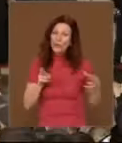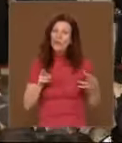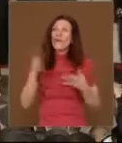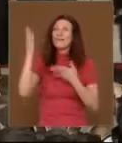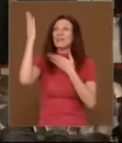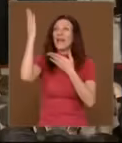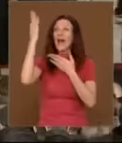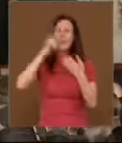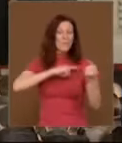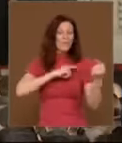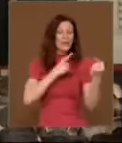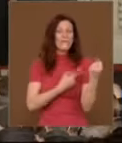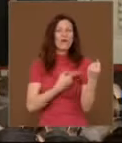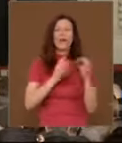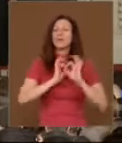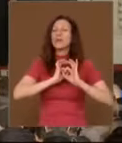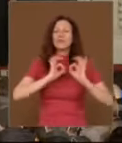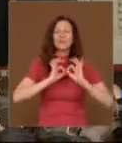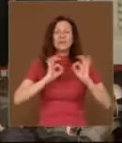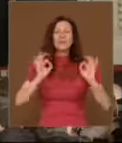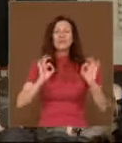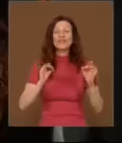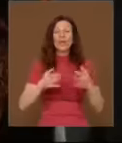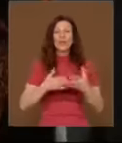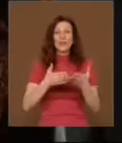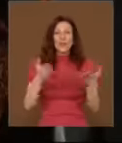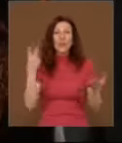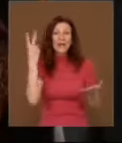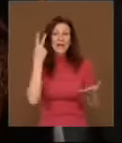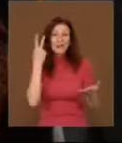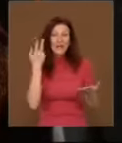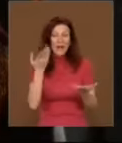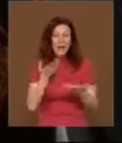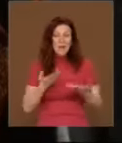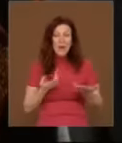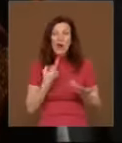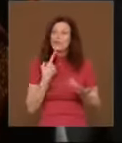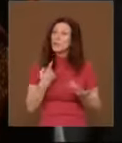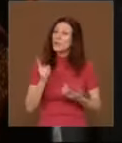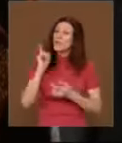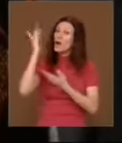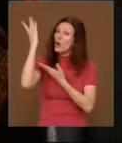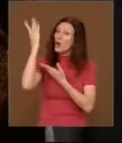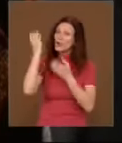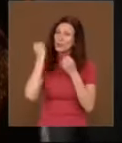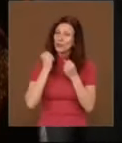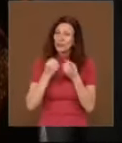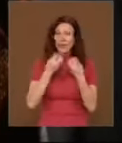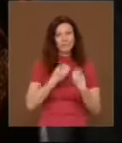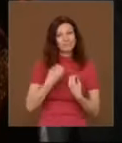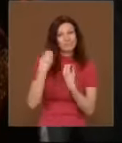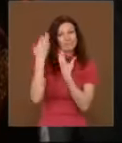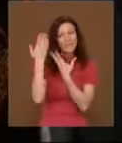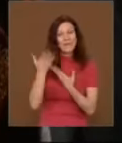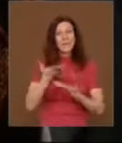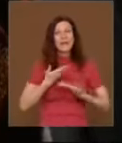воля, най-съвършеното и достъпно за човеците, затова Господ очаква от нас да принасяме и нашите